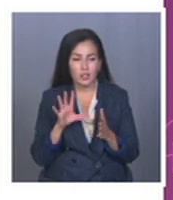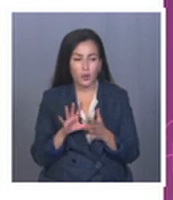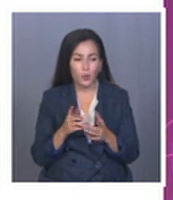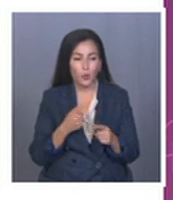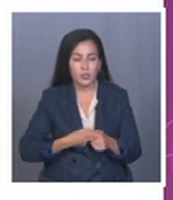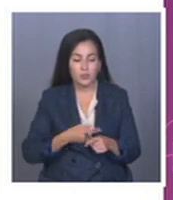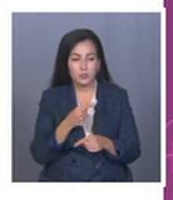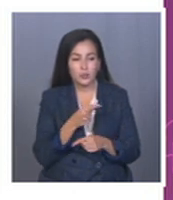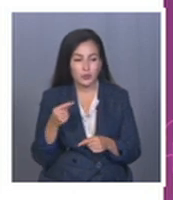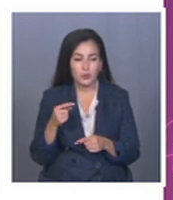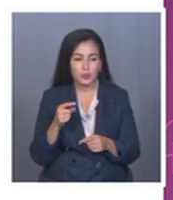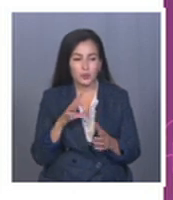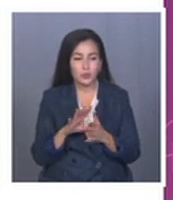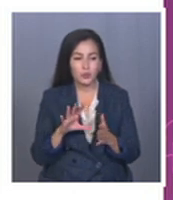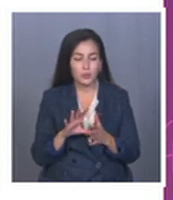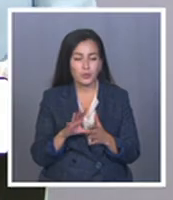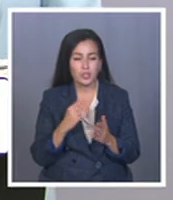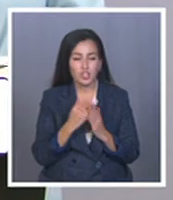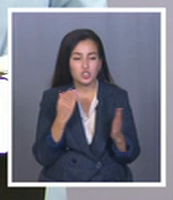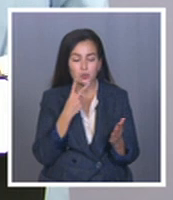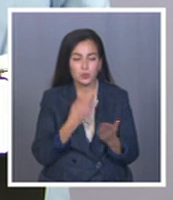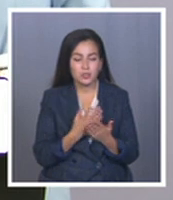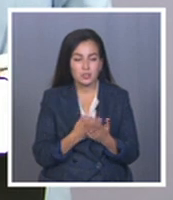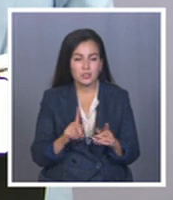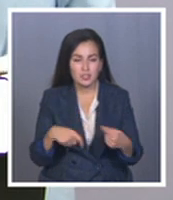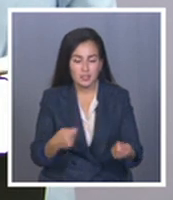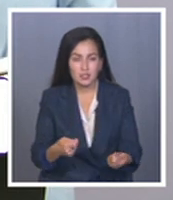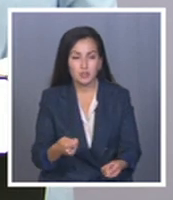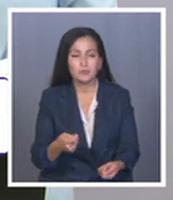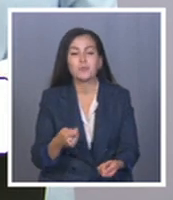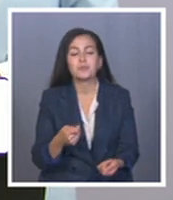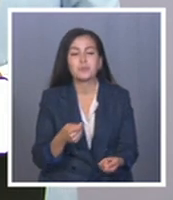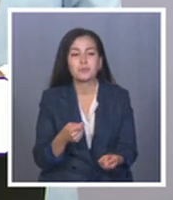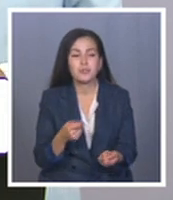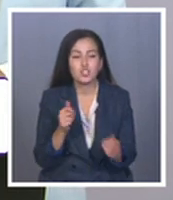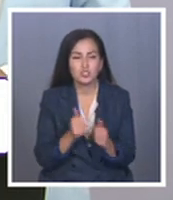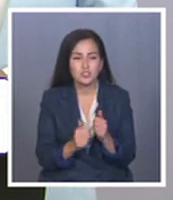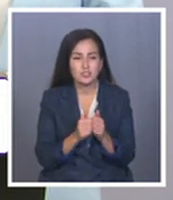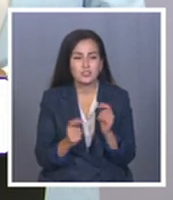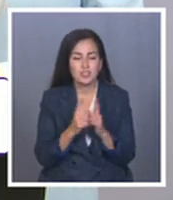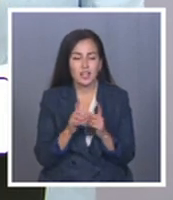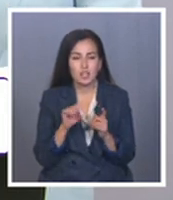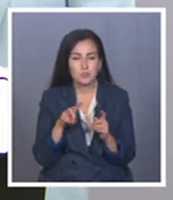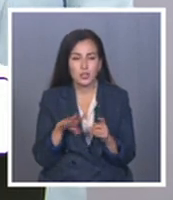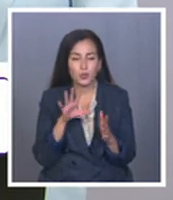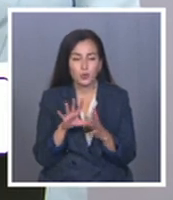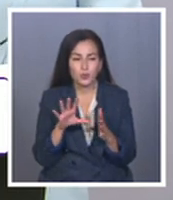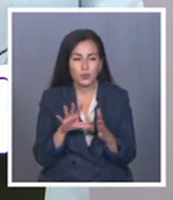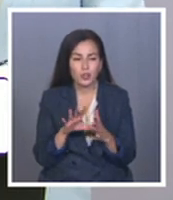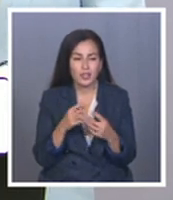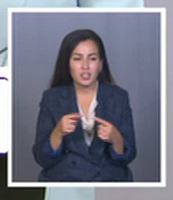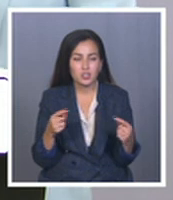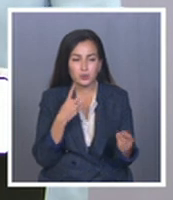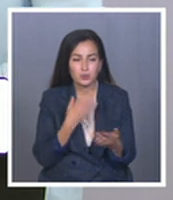теріс тотығу дәрежесін көрсетіп тұр. Ең жиі кездесетін элементтердің тотығу дәрежелері мына слайдта